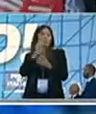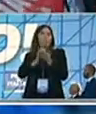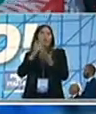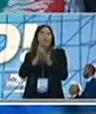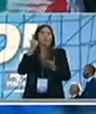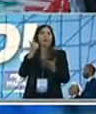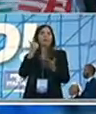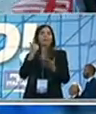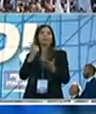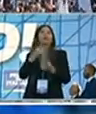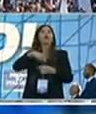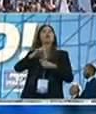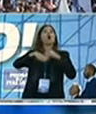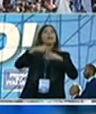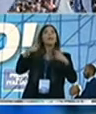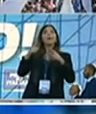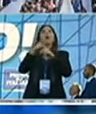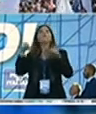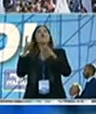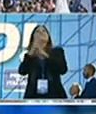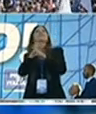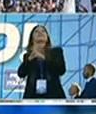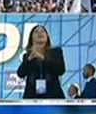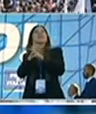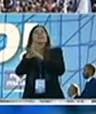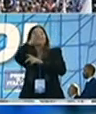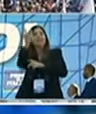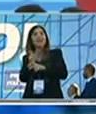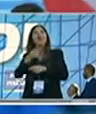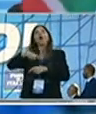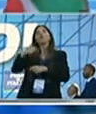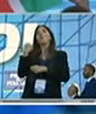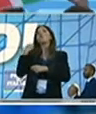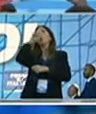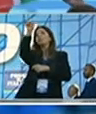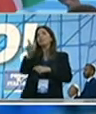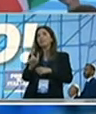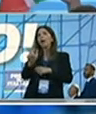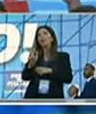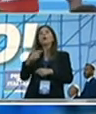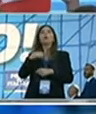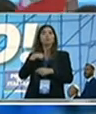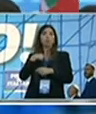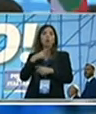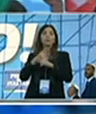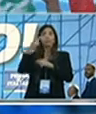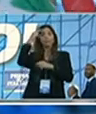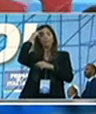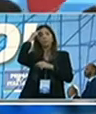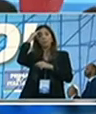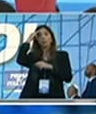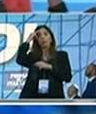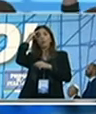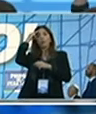che storicamente in profondità ha fatto lui come leader. Quindi mi sembra un posizionamento bello solido. Riconosce che il leader